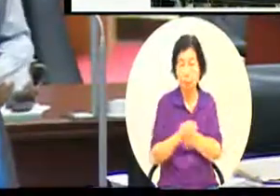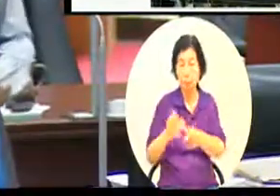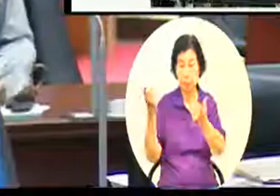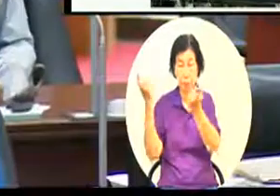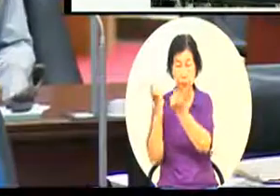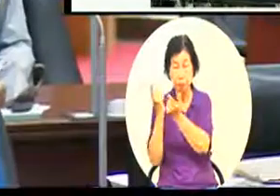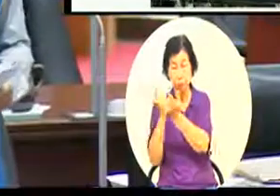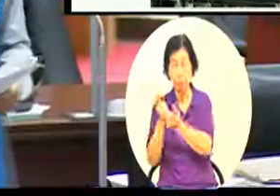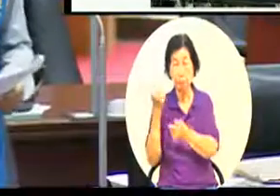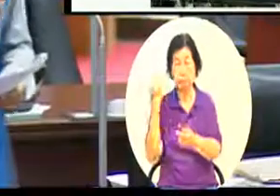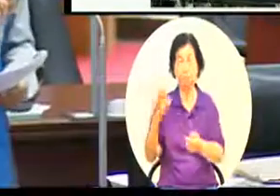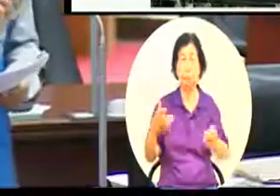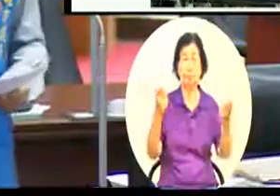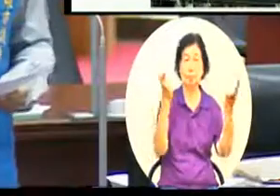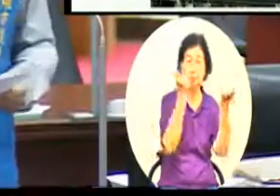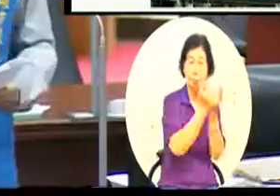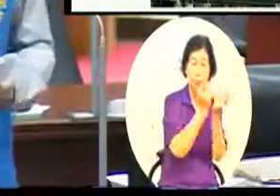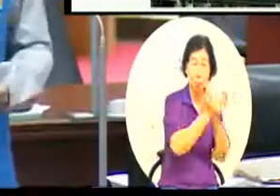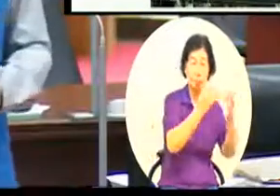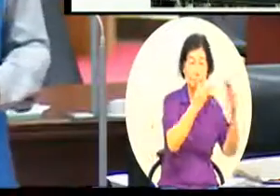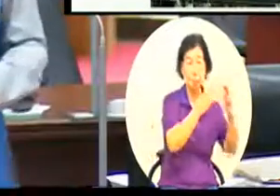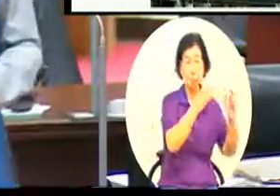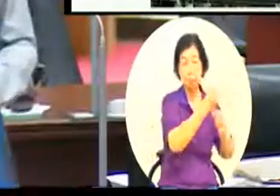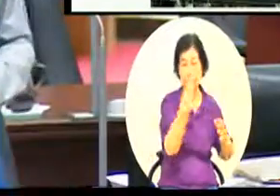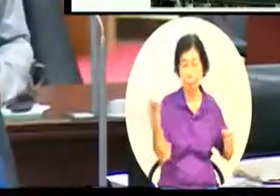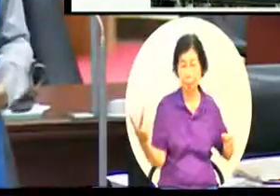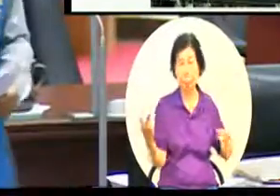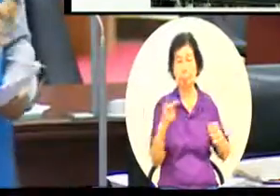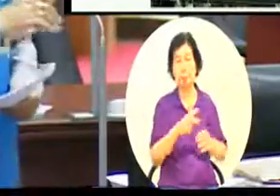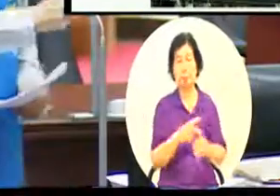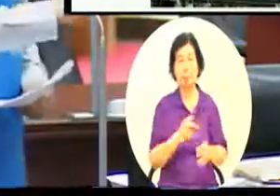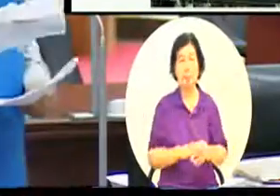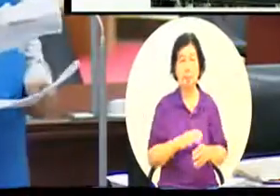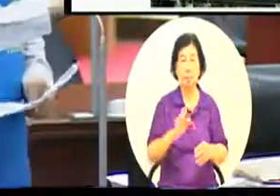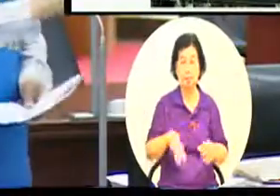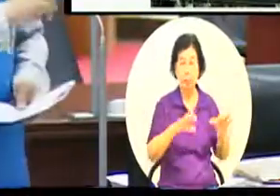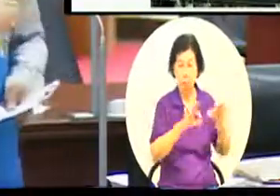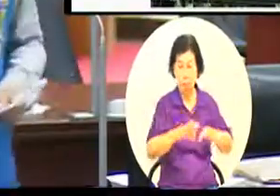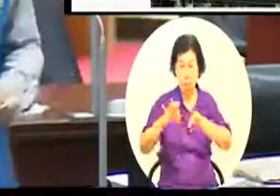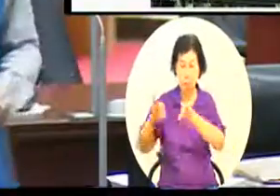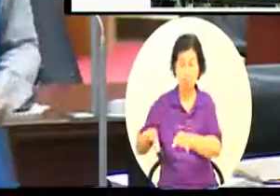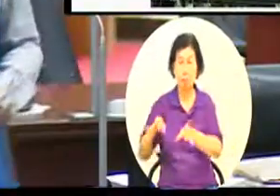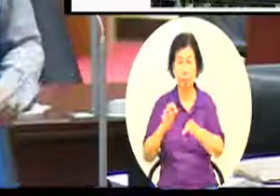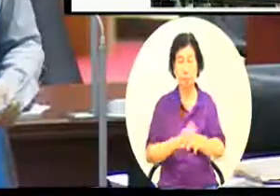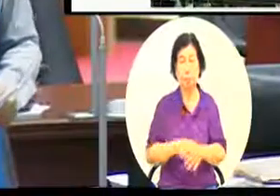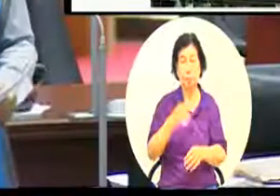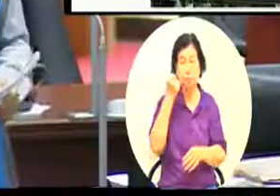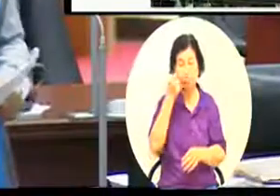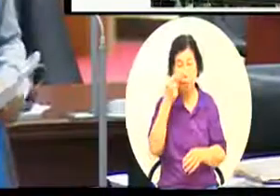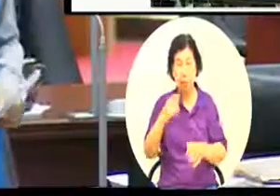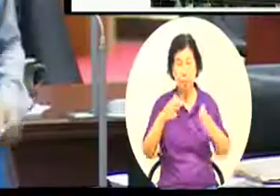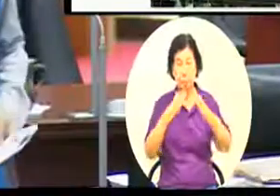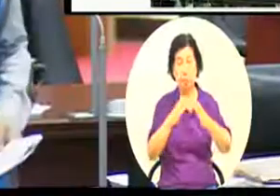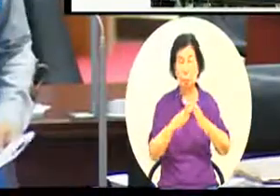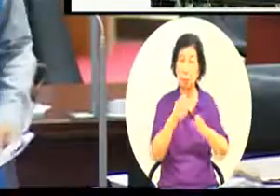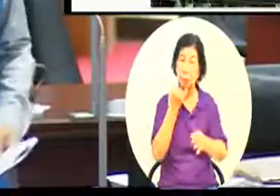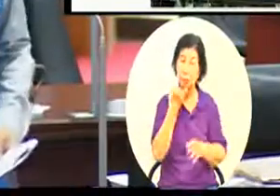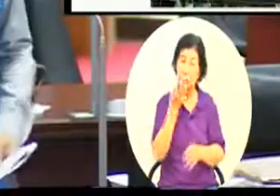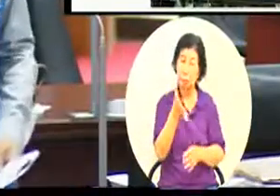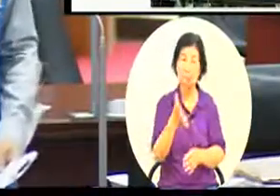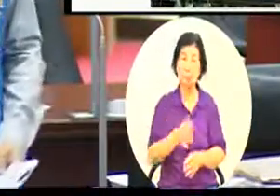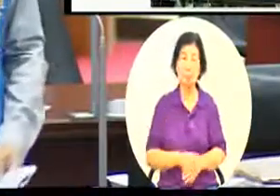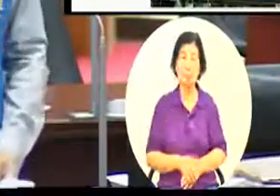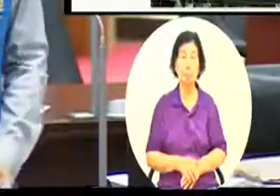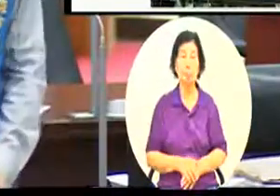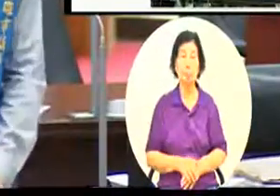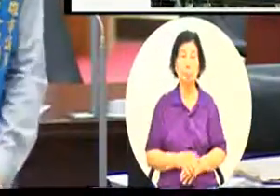把我们的红线路之这个延伸案继续到延伸到台南市，这样可行性如何？可不可以请市长